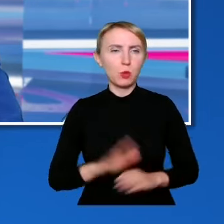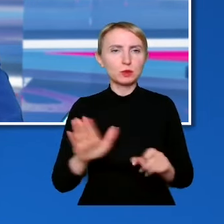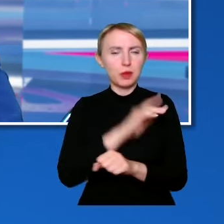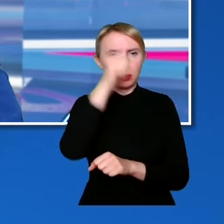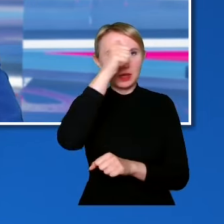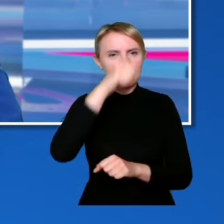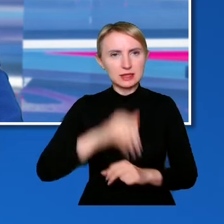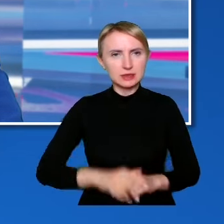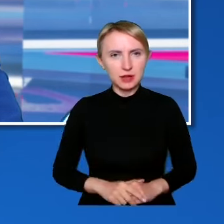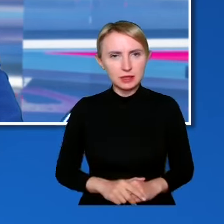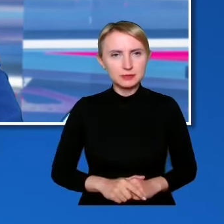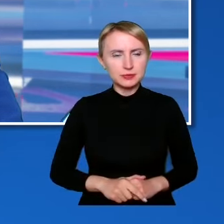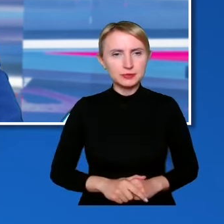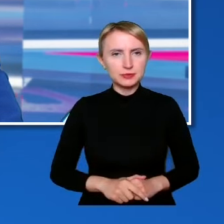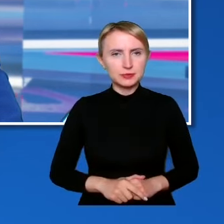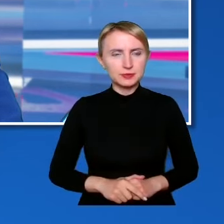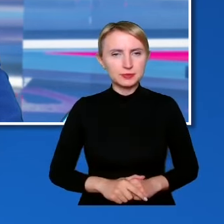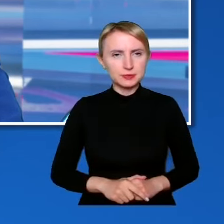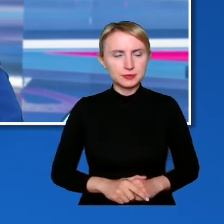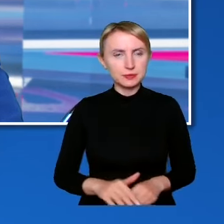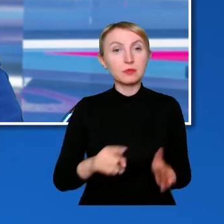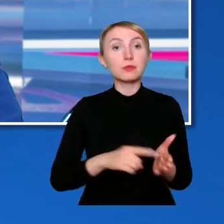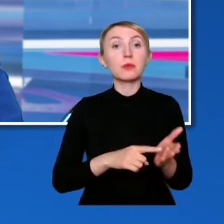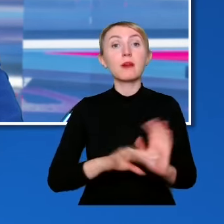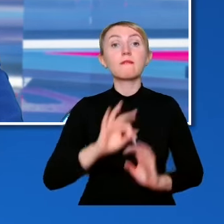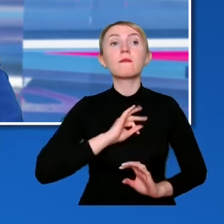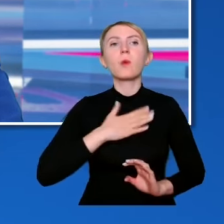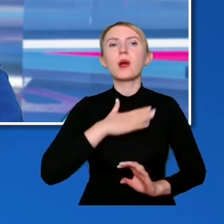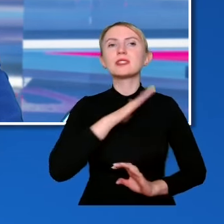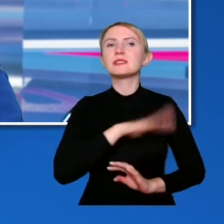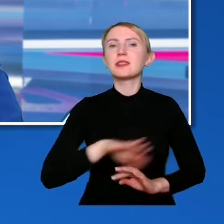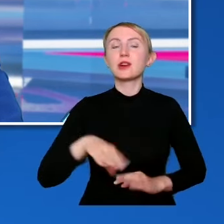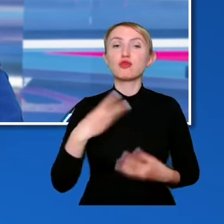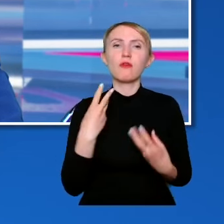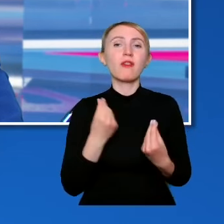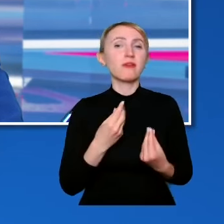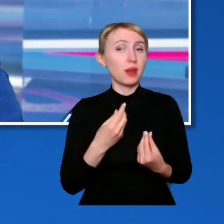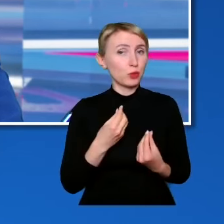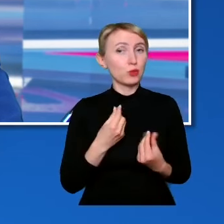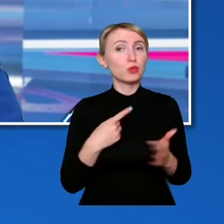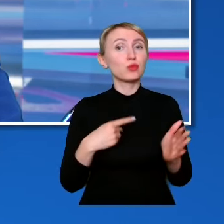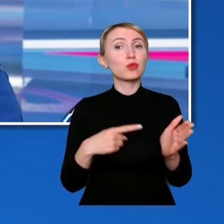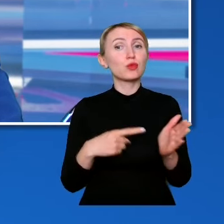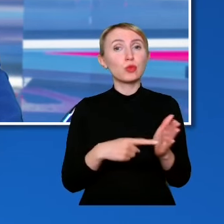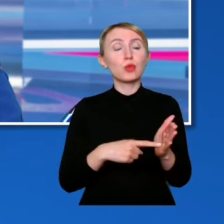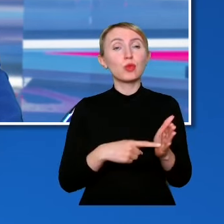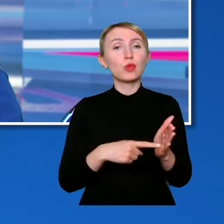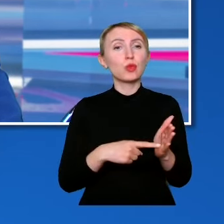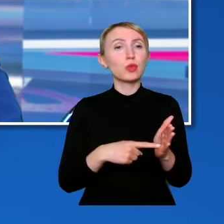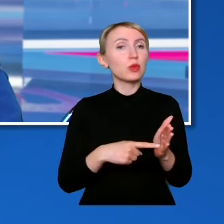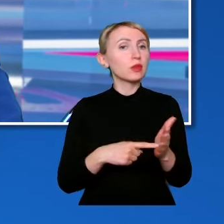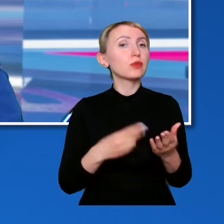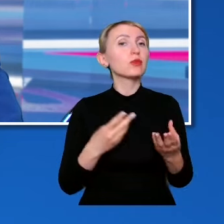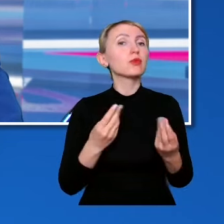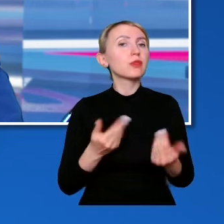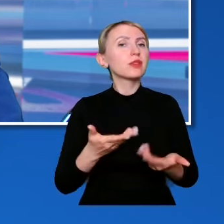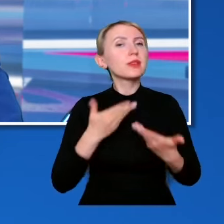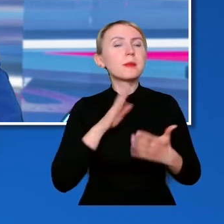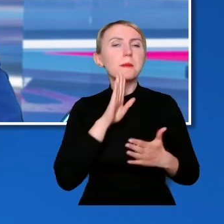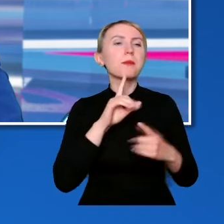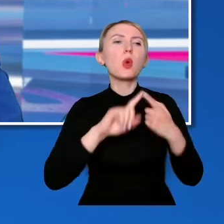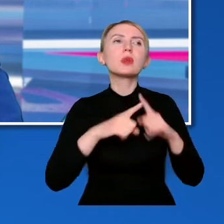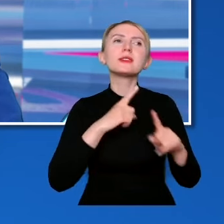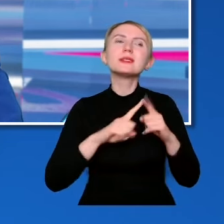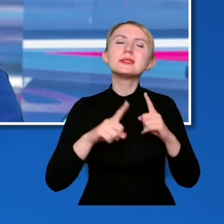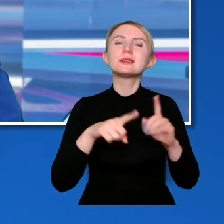i właśnie między innymi własna narodowa waluta jest instrumentem finansowym, stanowi o polityce finansowej